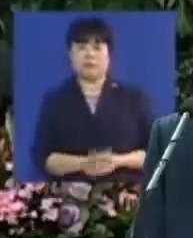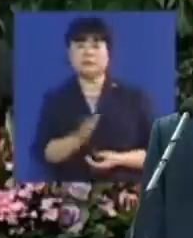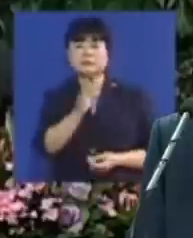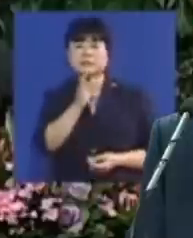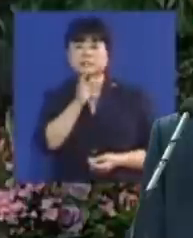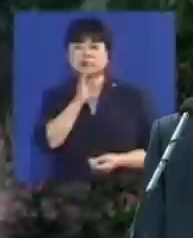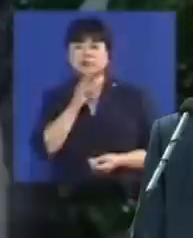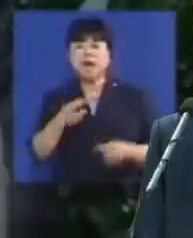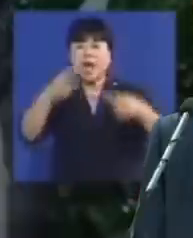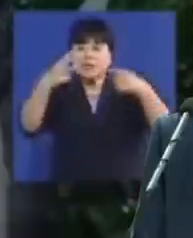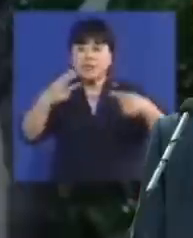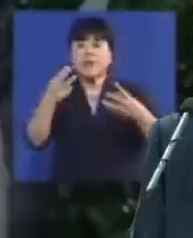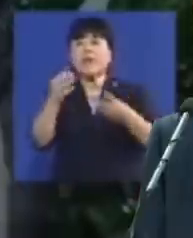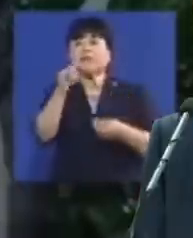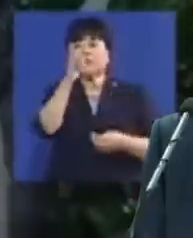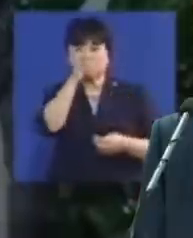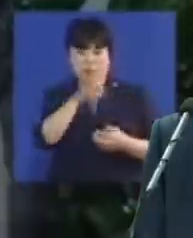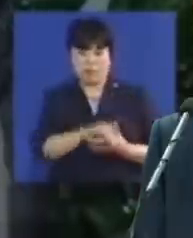세 배나